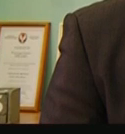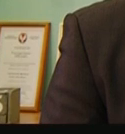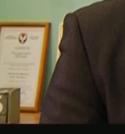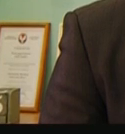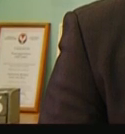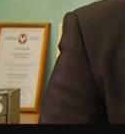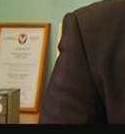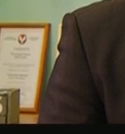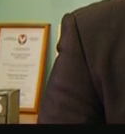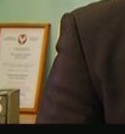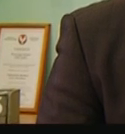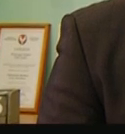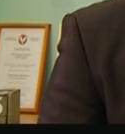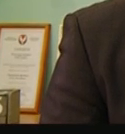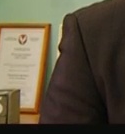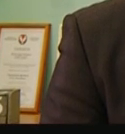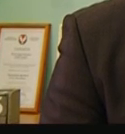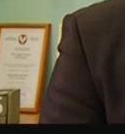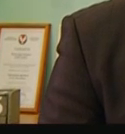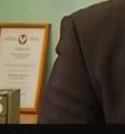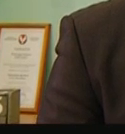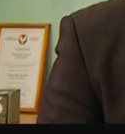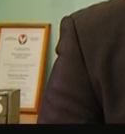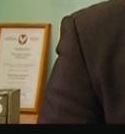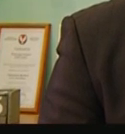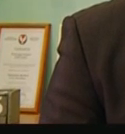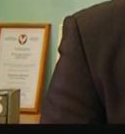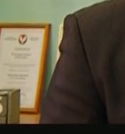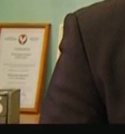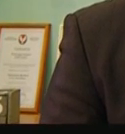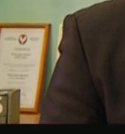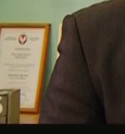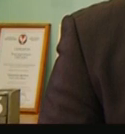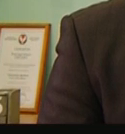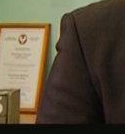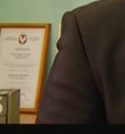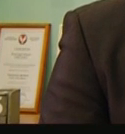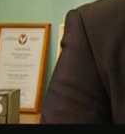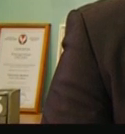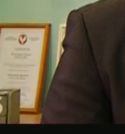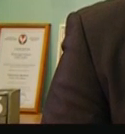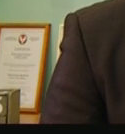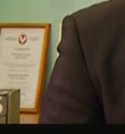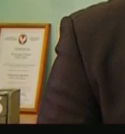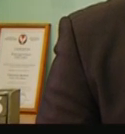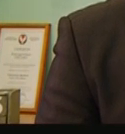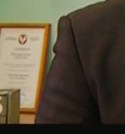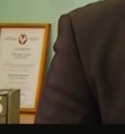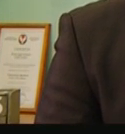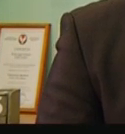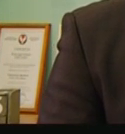тарифного плана является возможность индивидуального подхода для каждого клиента в зависимости от его потребностей и профиля